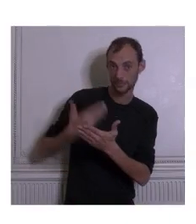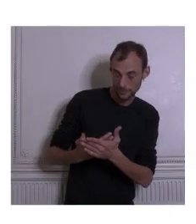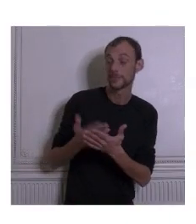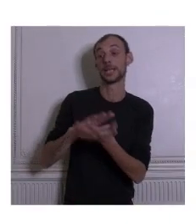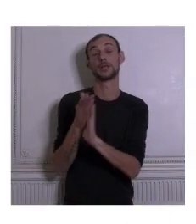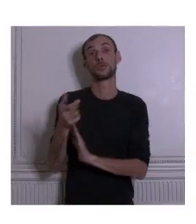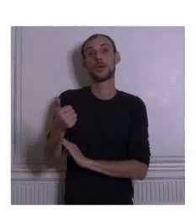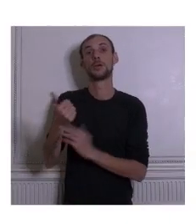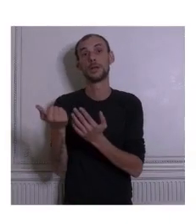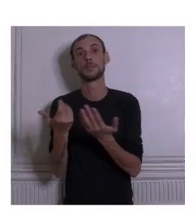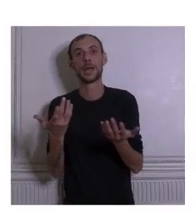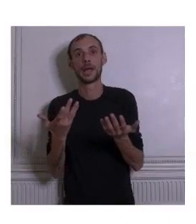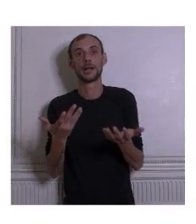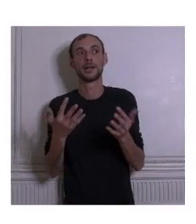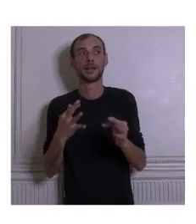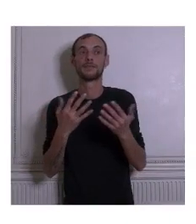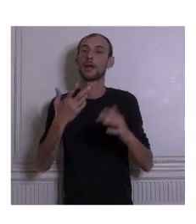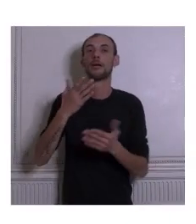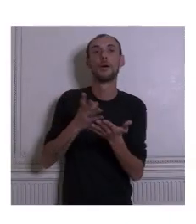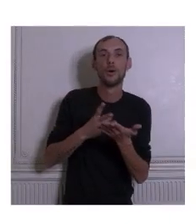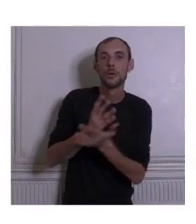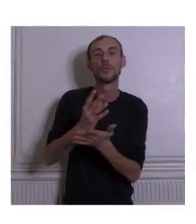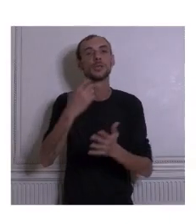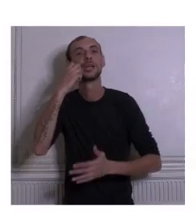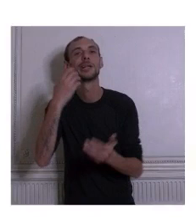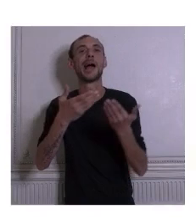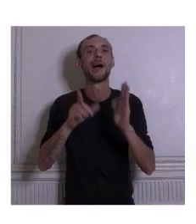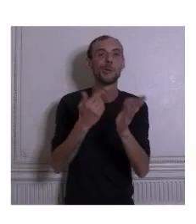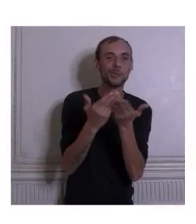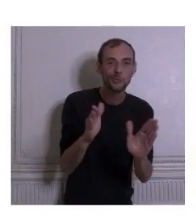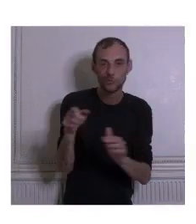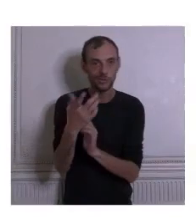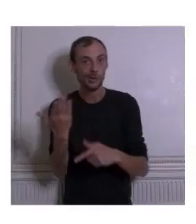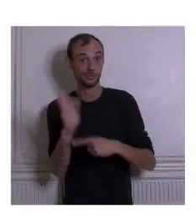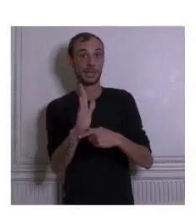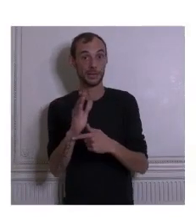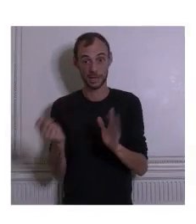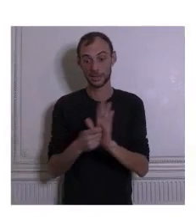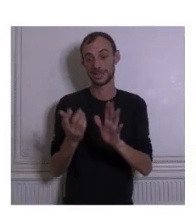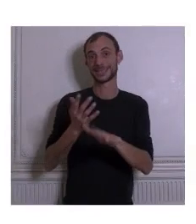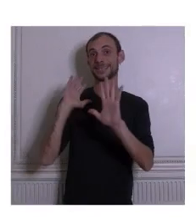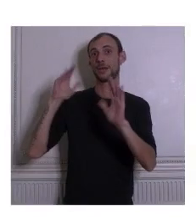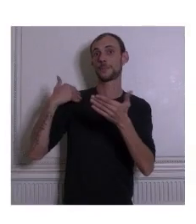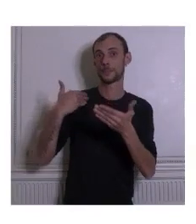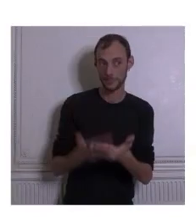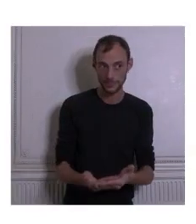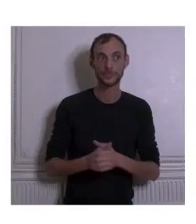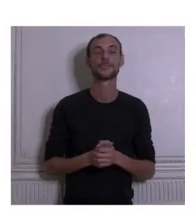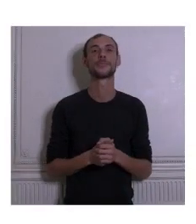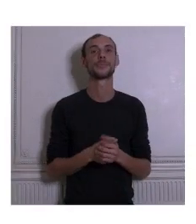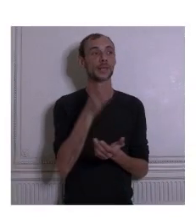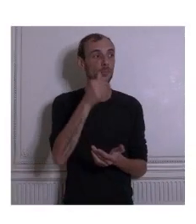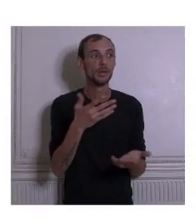donc au sein du registre de concertation pour rappeler tout l'attachement que l'ensemble du conseil municipal porte à la réouverture de cette gare